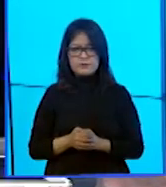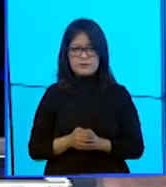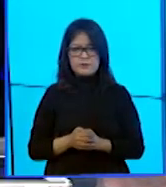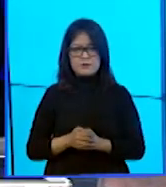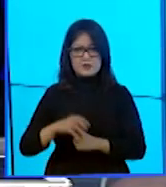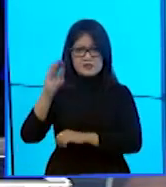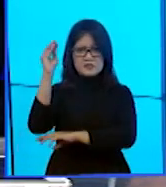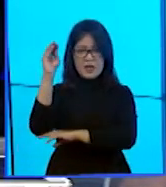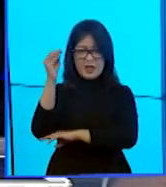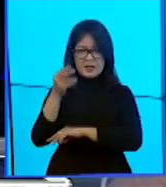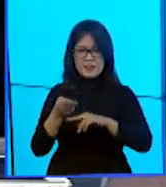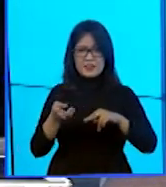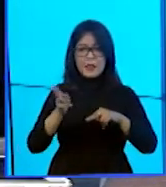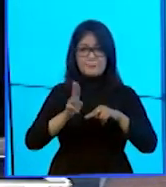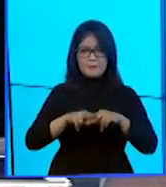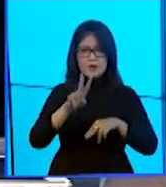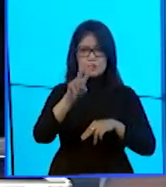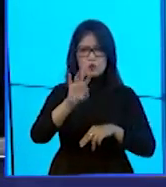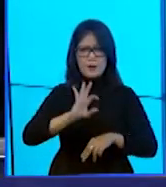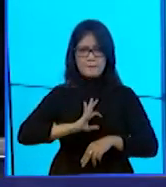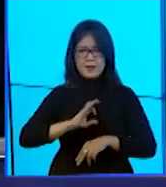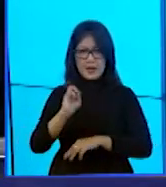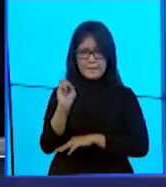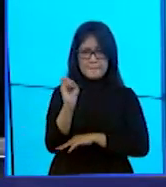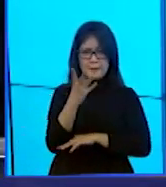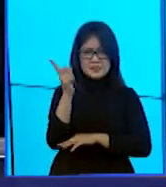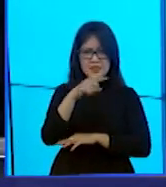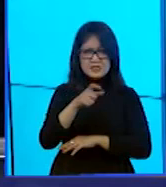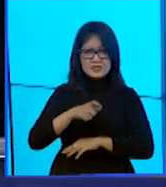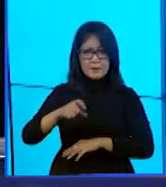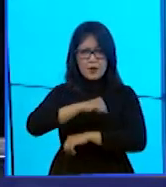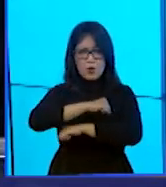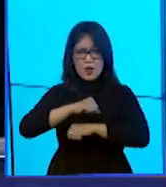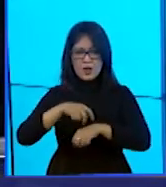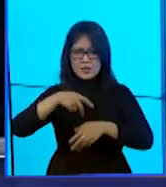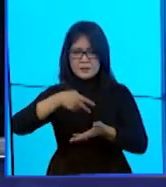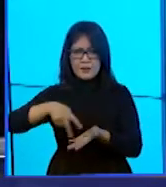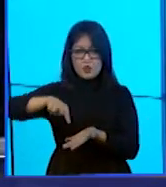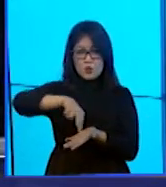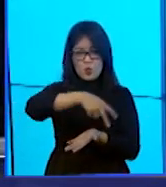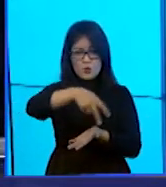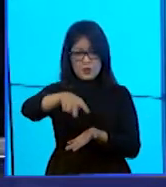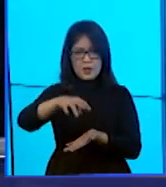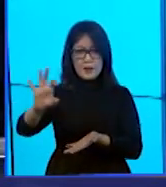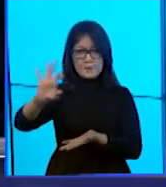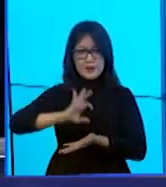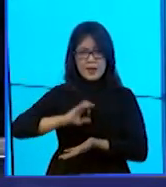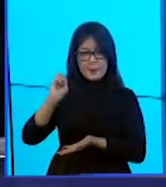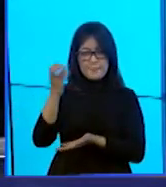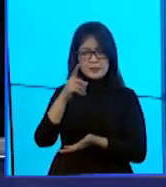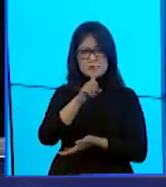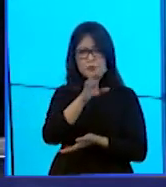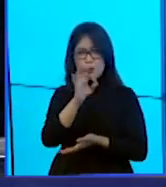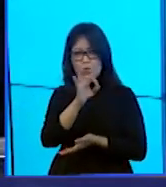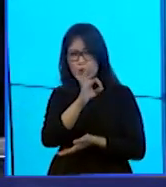Sementara itu DKI Jakarta menambah 2 medali emas dari cabang olahraga sepatu roda. Medali emas dicapai melalui tim time trial